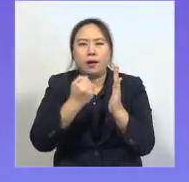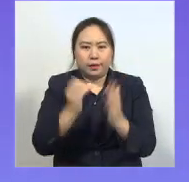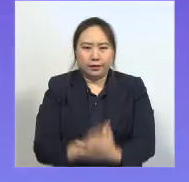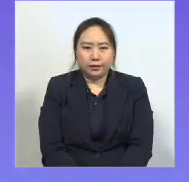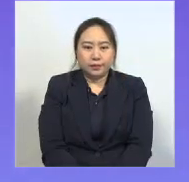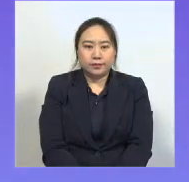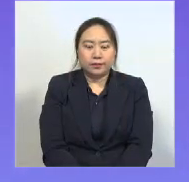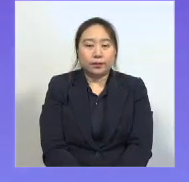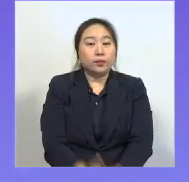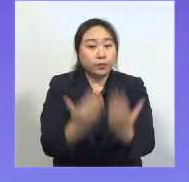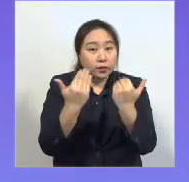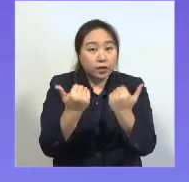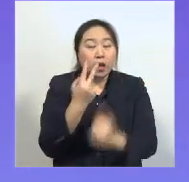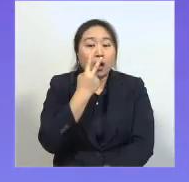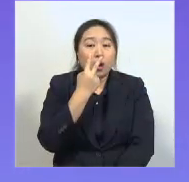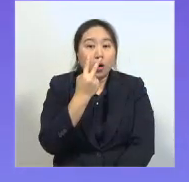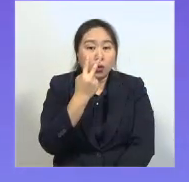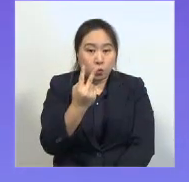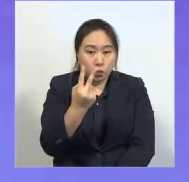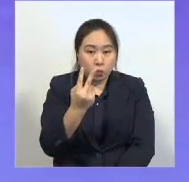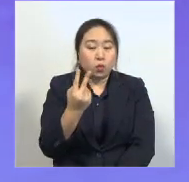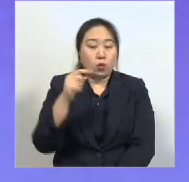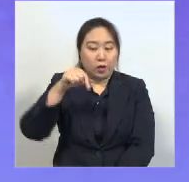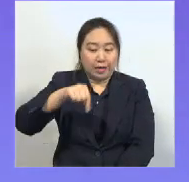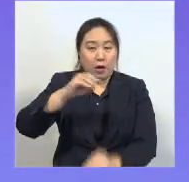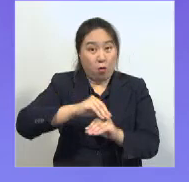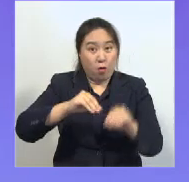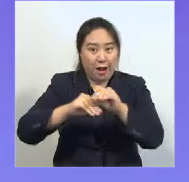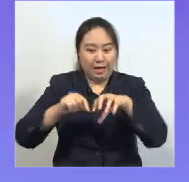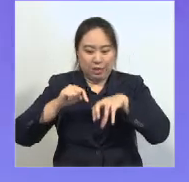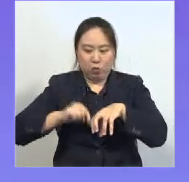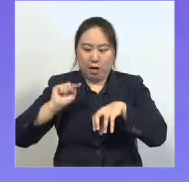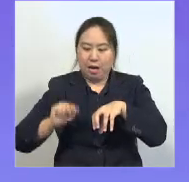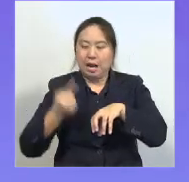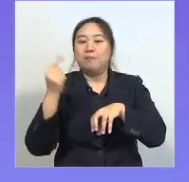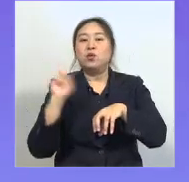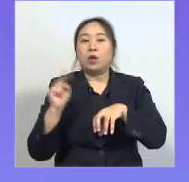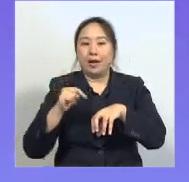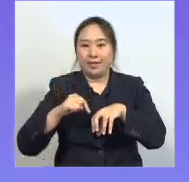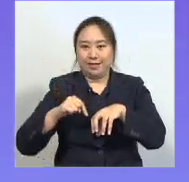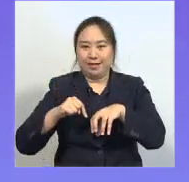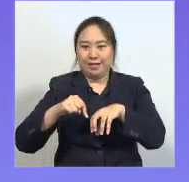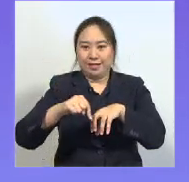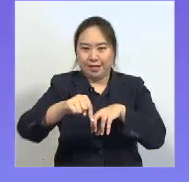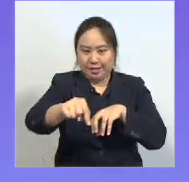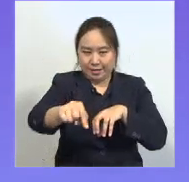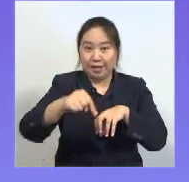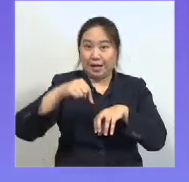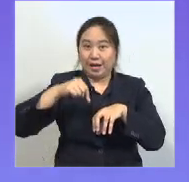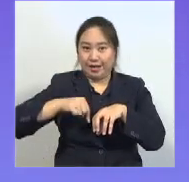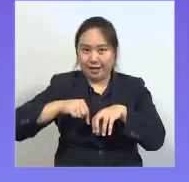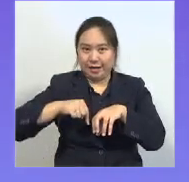ากยิ่งขึ้นด้วย ทีนี้มาดูกันหน่อยว่าสำหรับจุดเริ่มต้นของโครงการนี้อยู่ตรงไหนนะคะก็ย้ำกันอีกทีว่าจุดเริ่มต้น